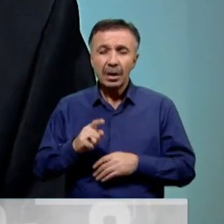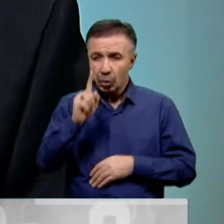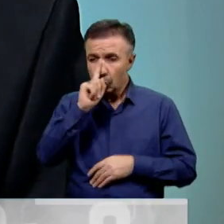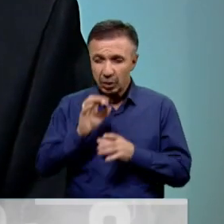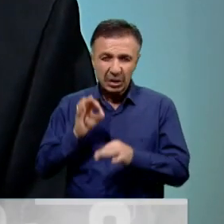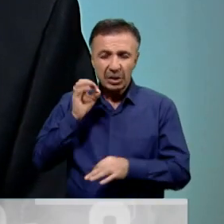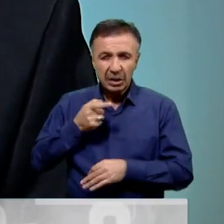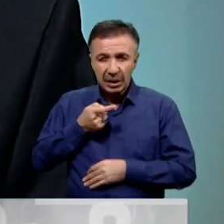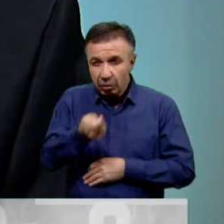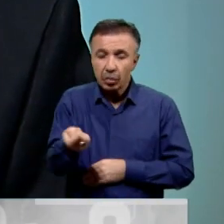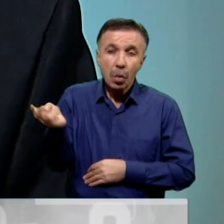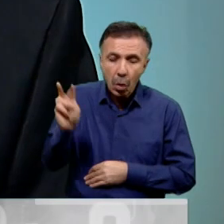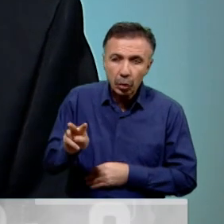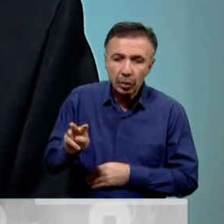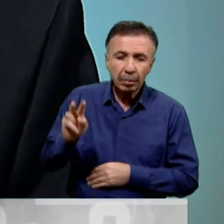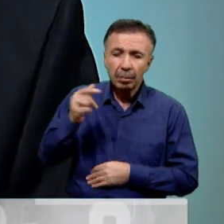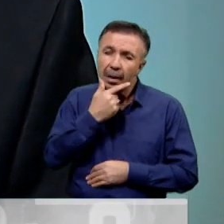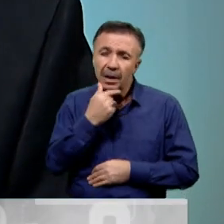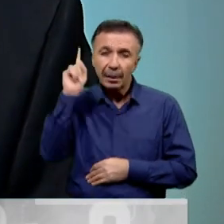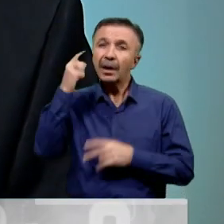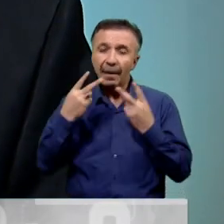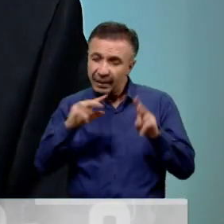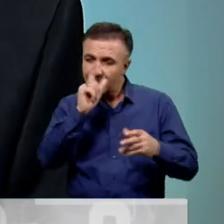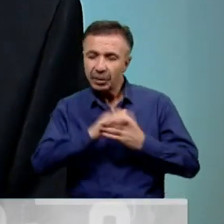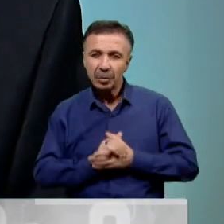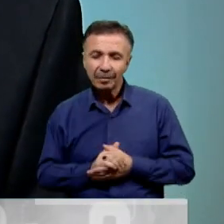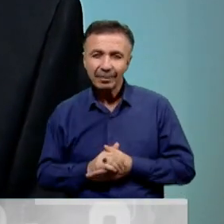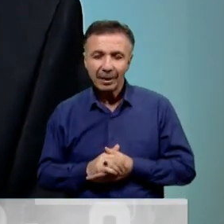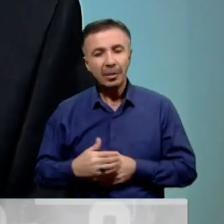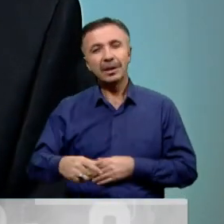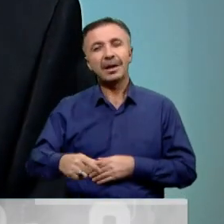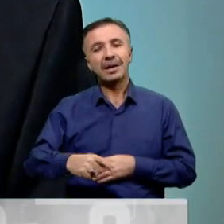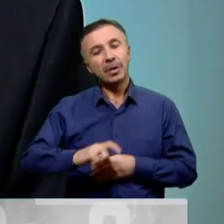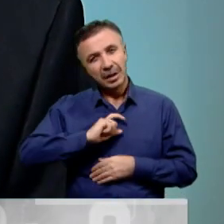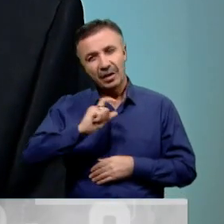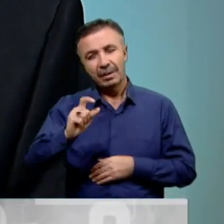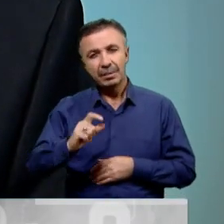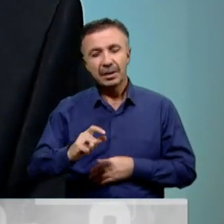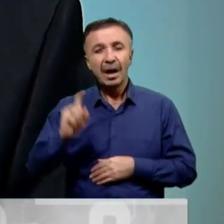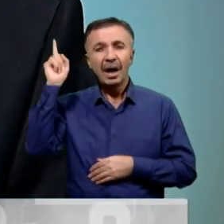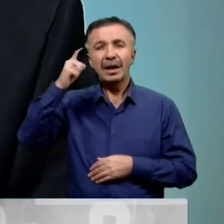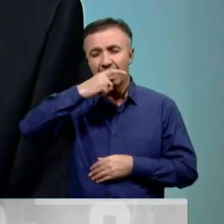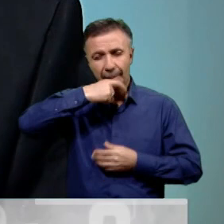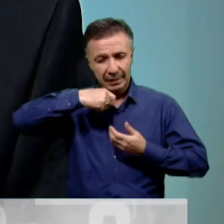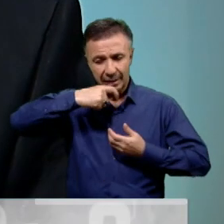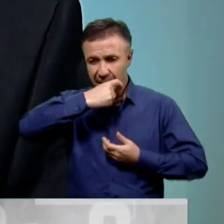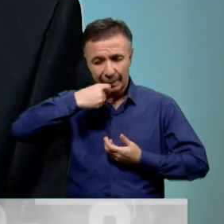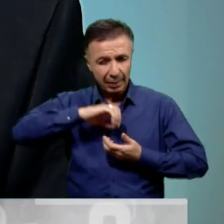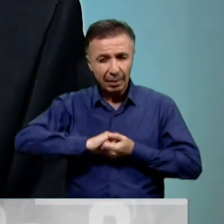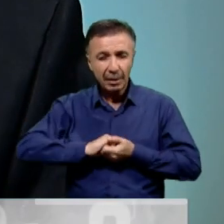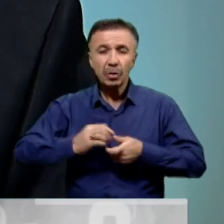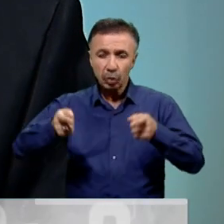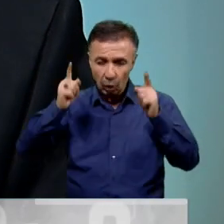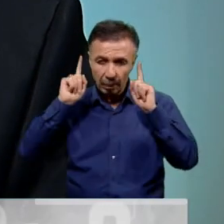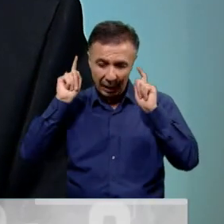Acaba affeder mi Cenab-ı Hak beni? O da şunu demiş, yani tevbe, samimi bir tevbe et ama bu belde sana bunu